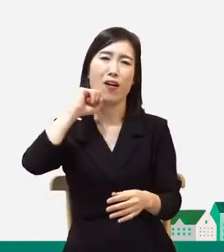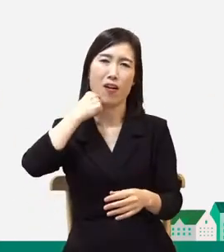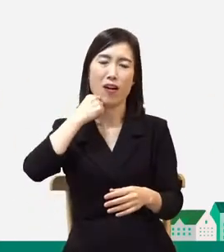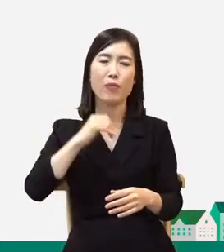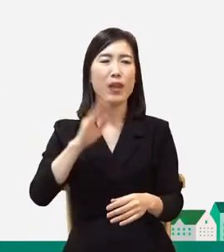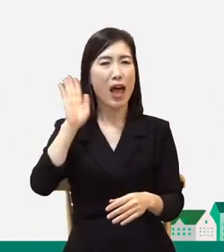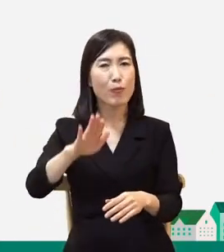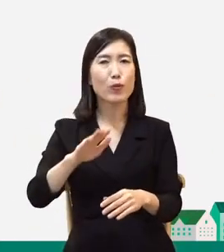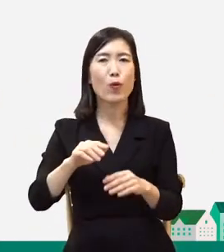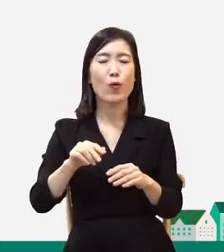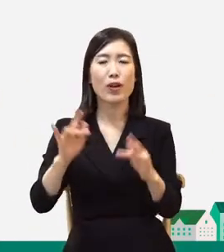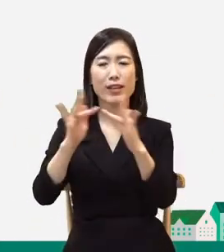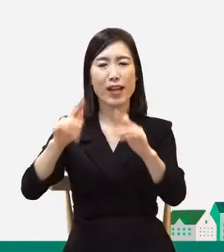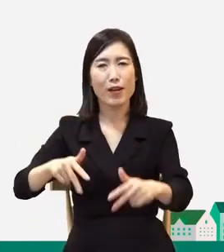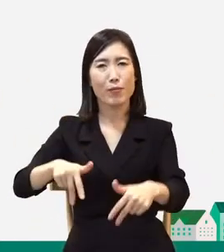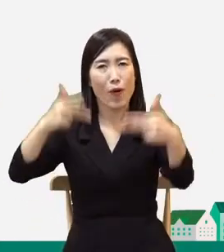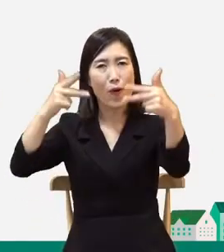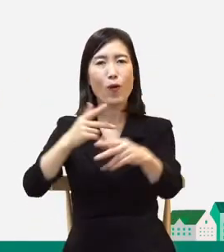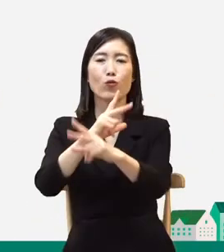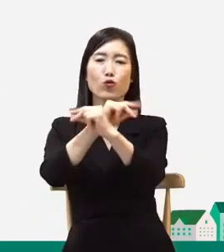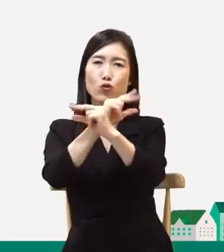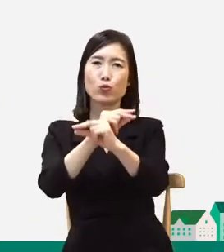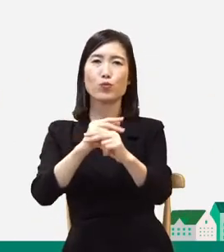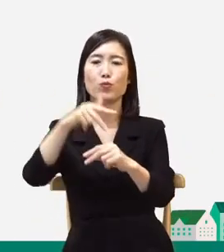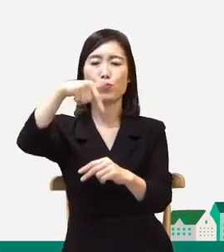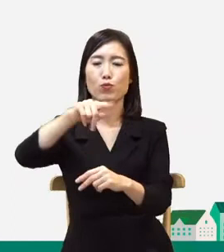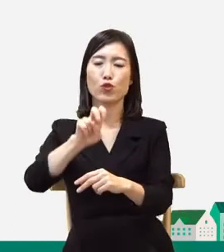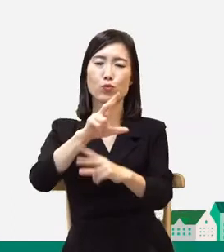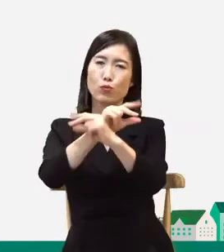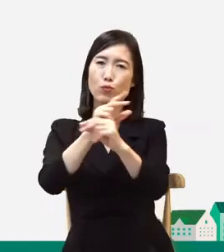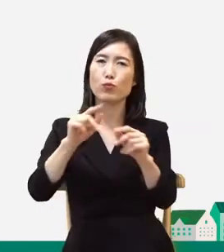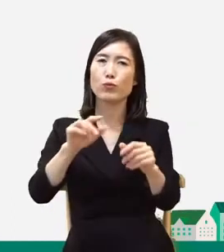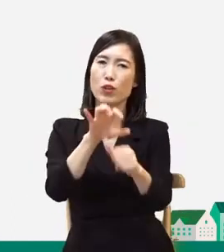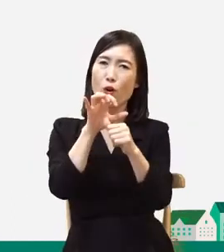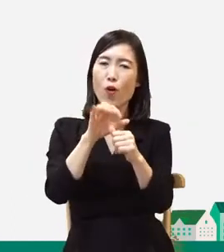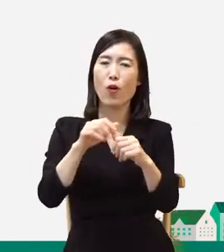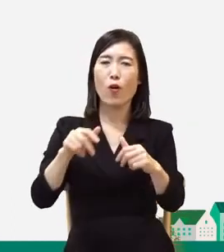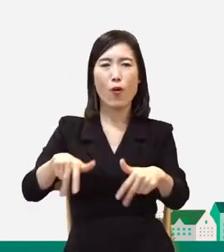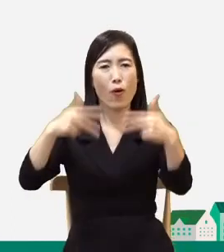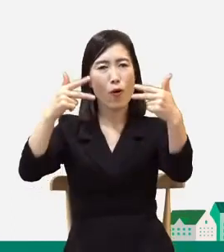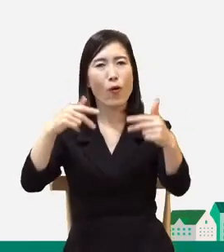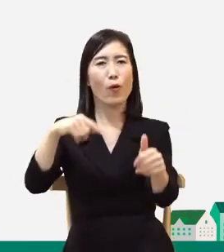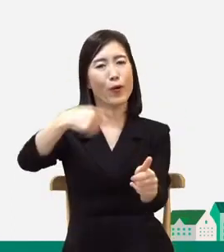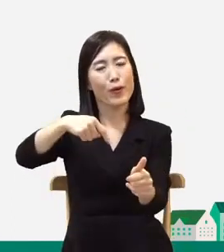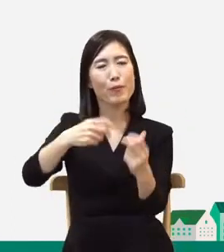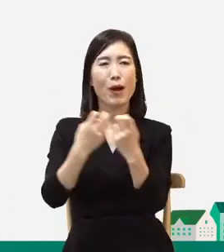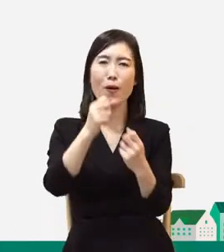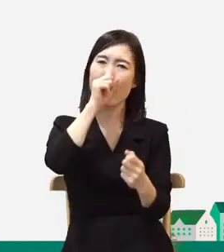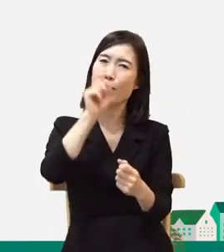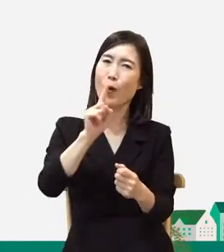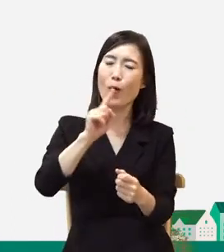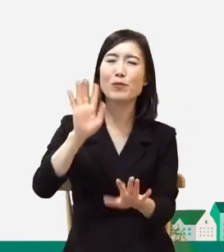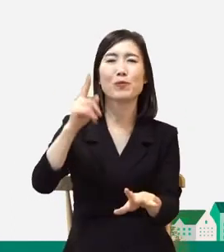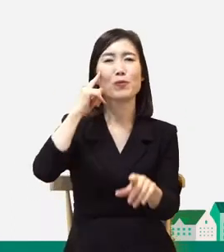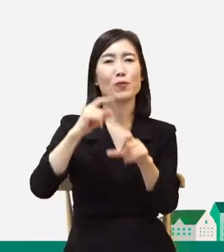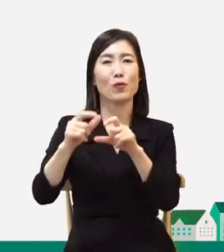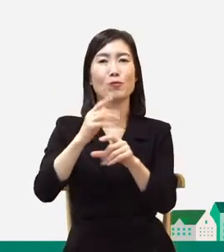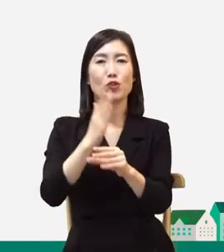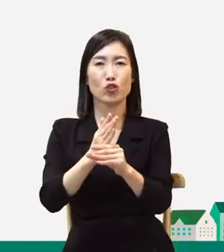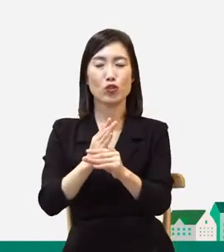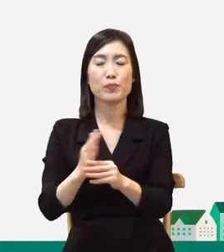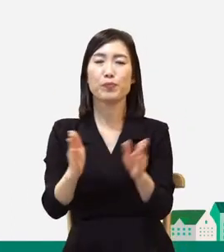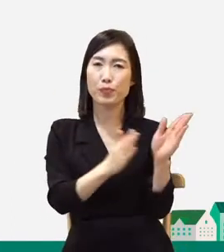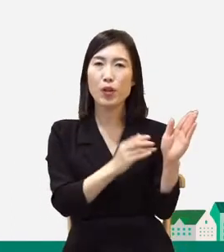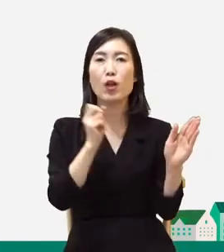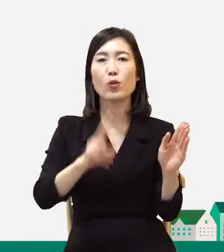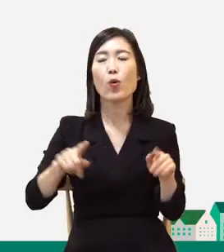시스템으로 어떻게 프로그램들을 더 강화할 수 있을까 고민하고 있고요. 그리고 저희가 뭐 말은 민간에서 많이 참여하면 좋겠다고